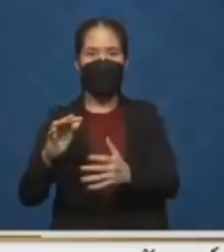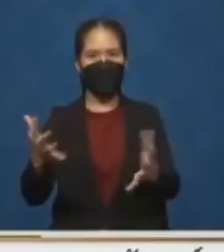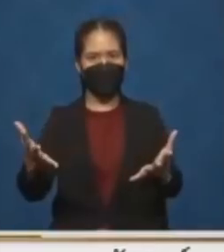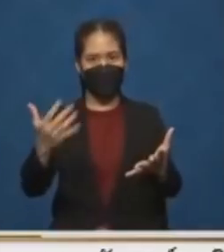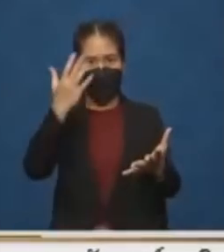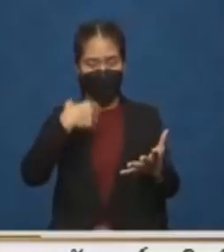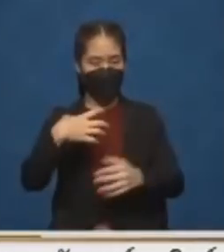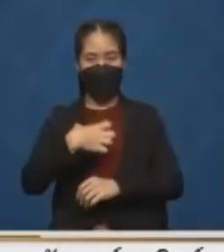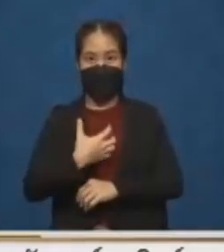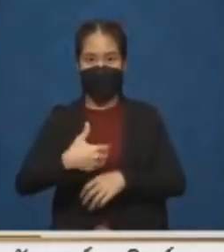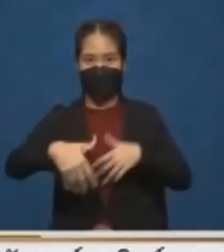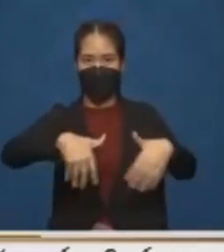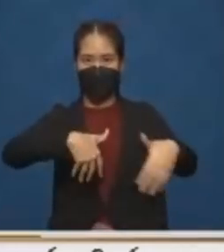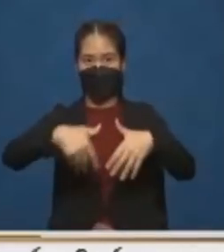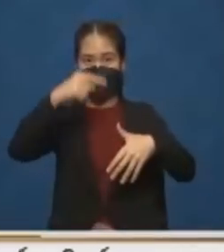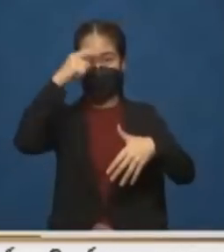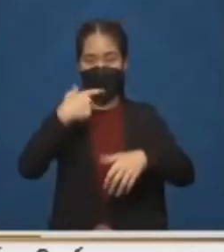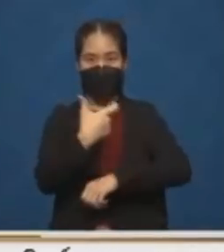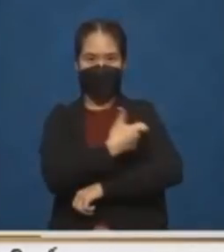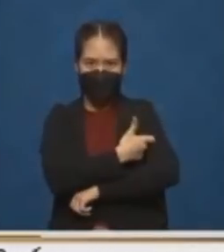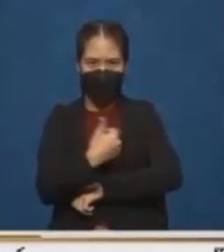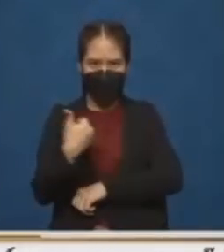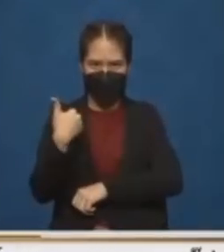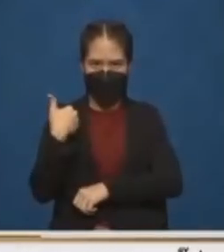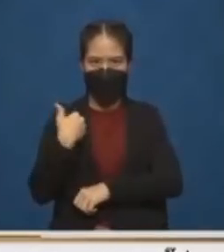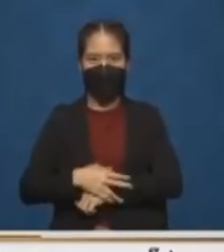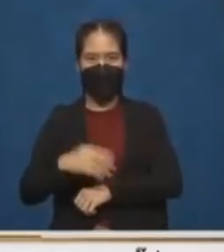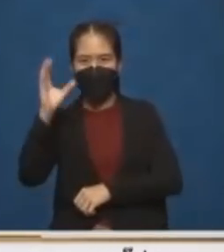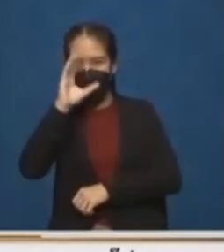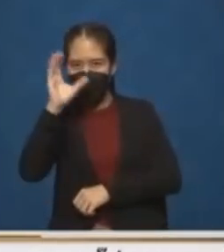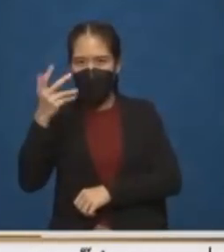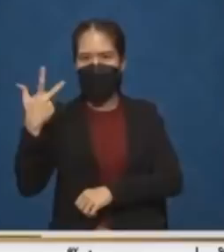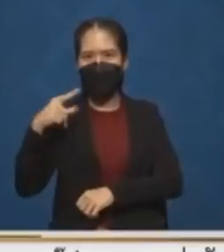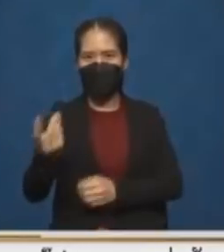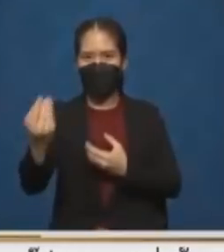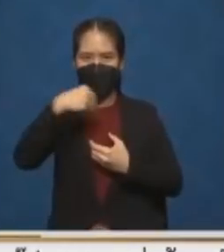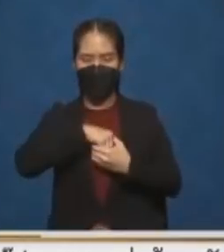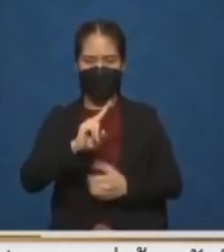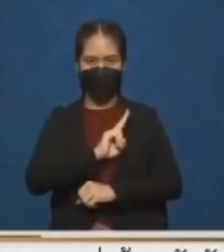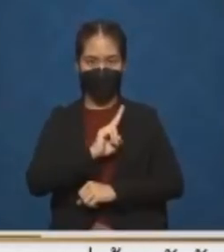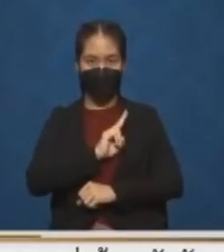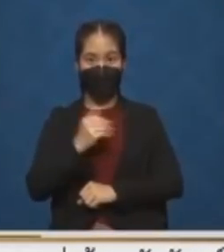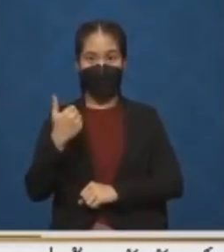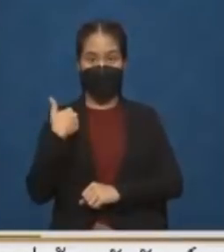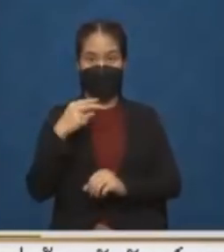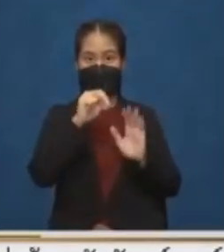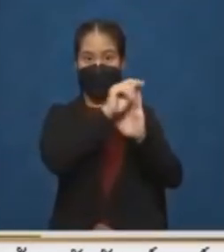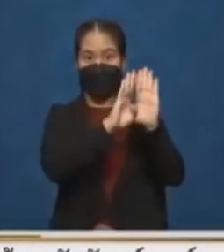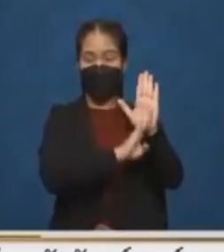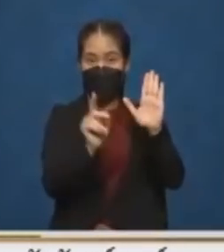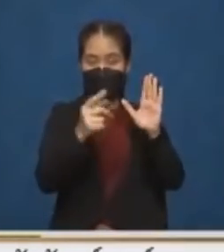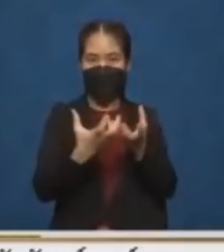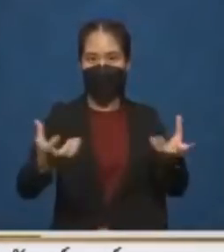ฉีดวักซีนดังกล่าวีพฤติกรมค้าความตายหาผประโยน์บนความทุโดยให้นัยโบายวักซีนเป็สินค้าสา